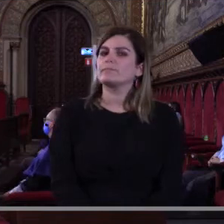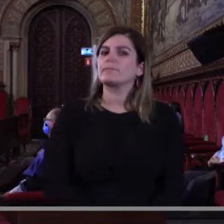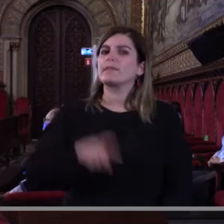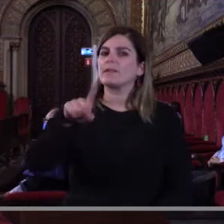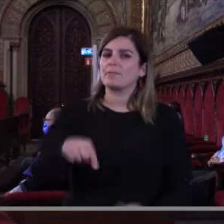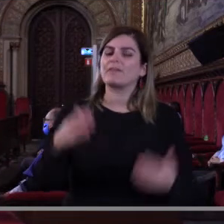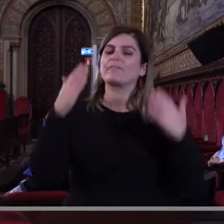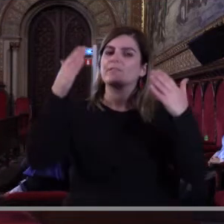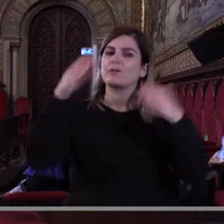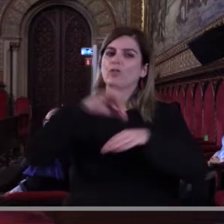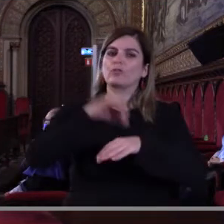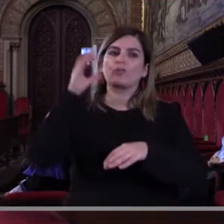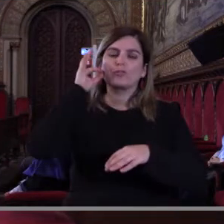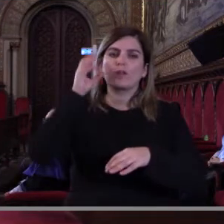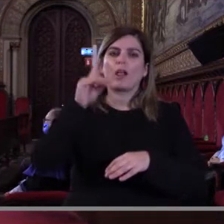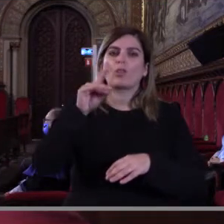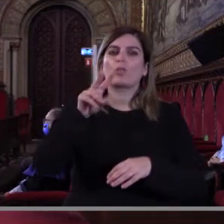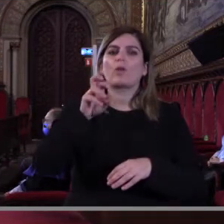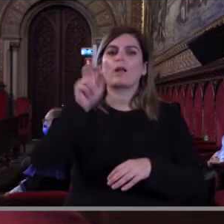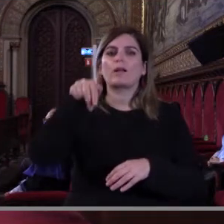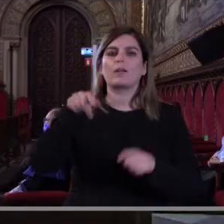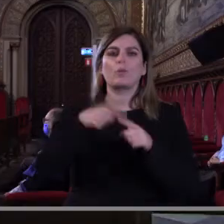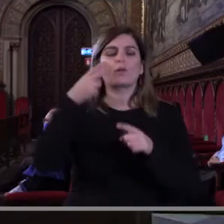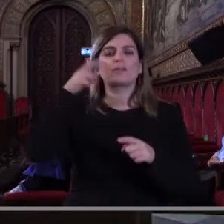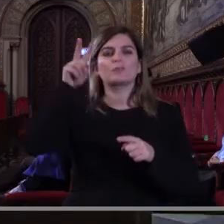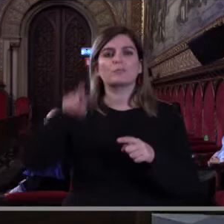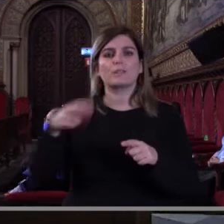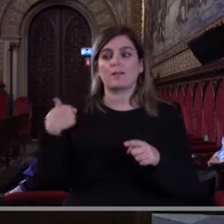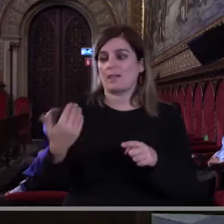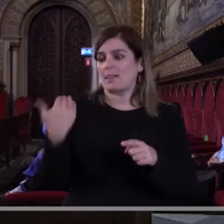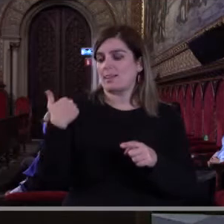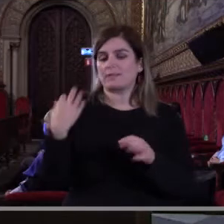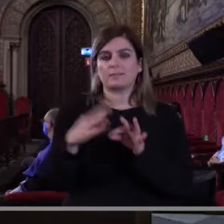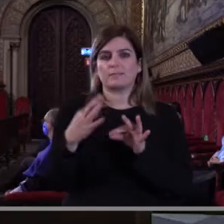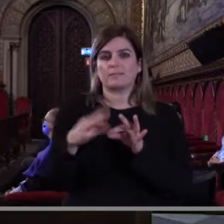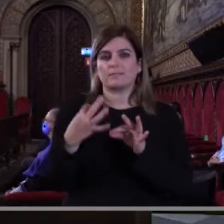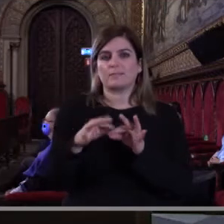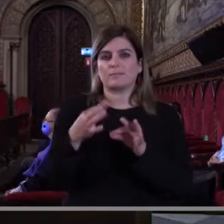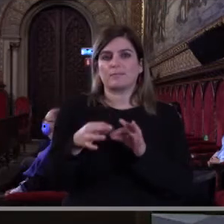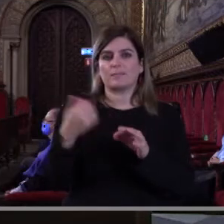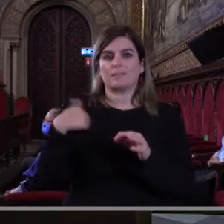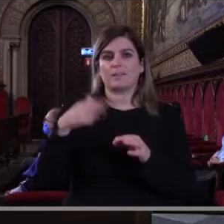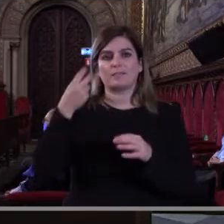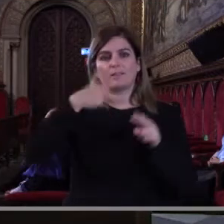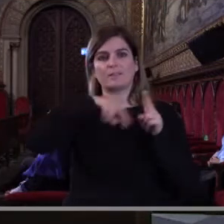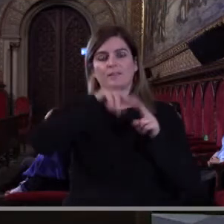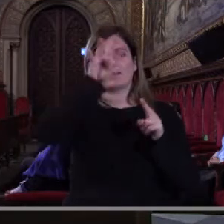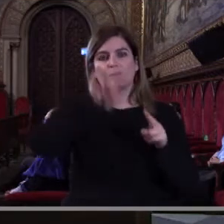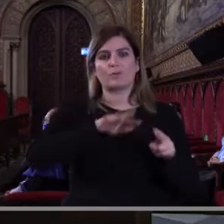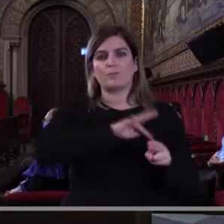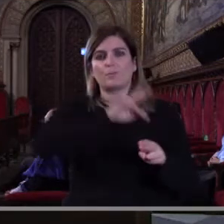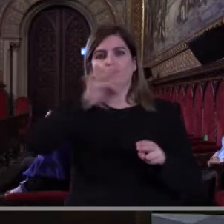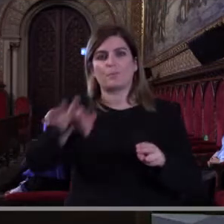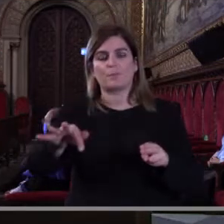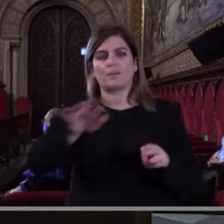Volem felicitar també a la doctora García Durán pel reconeixement obtingut aquest mes de setembre amb la concessió per la Generalitat de Catalunya de